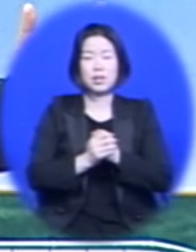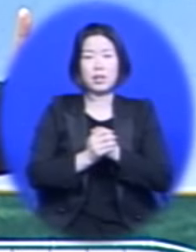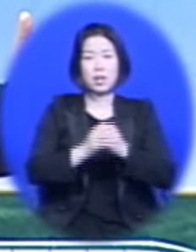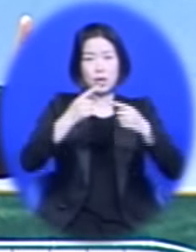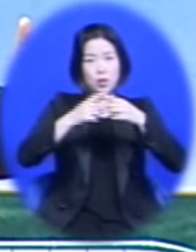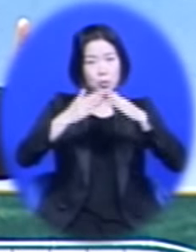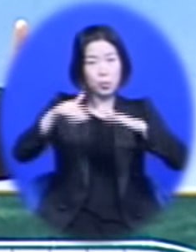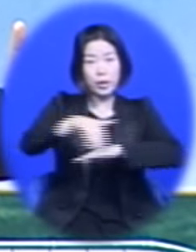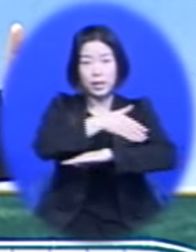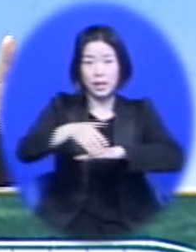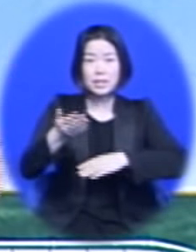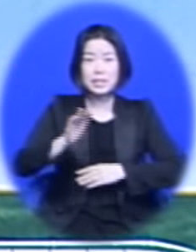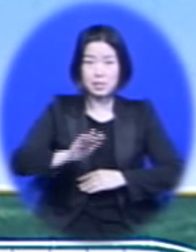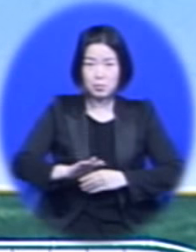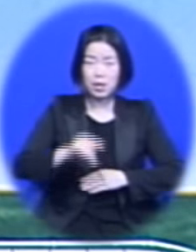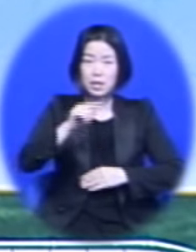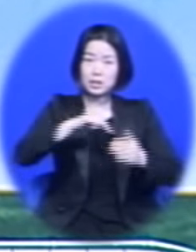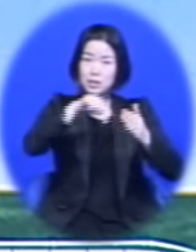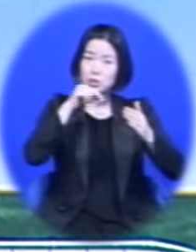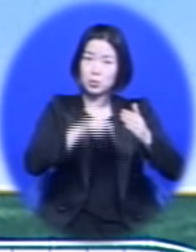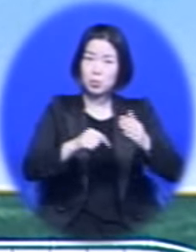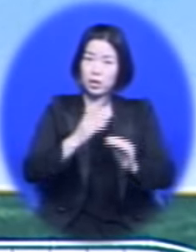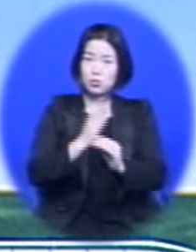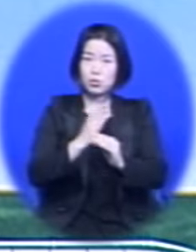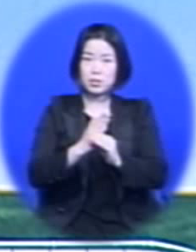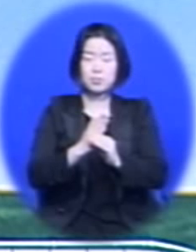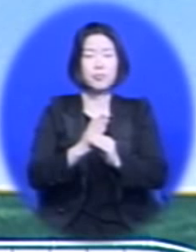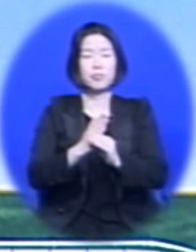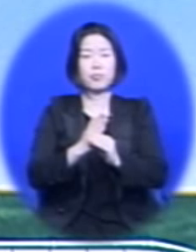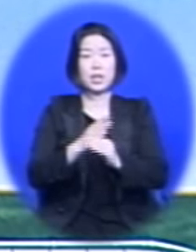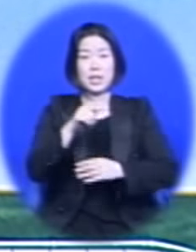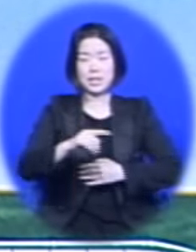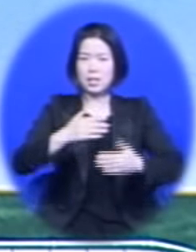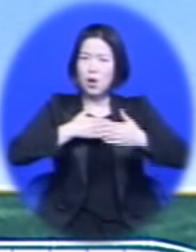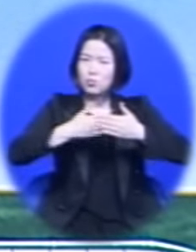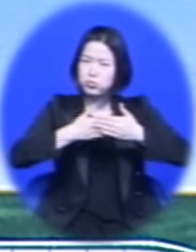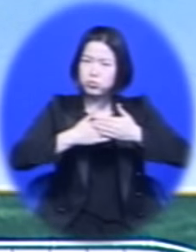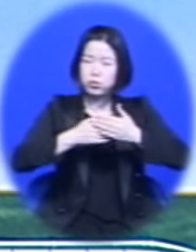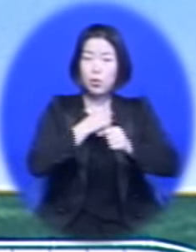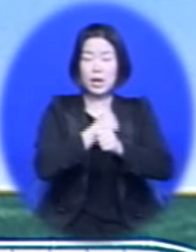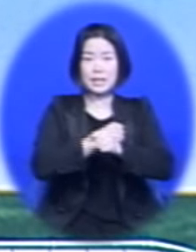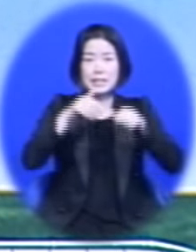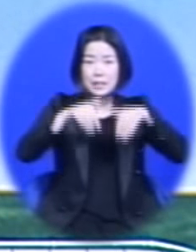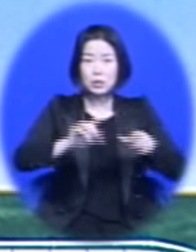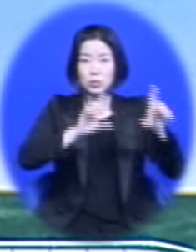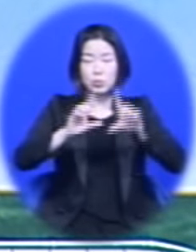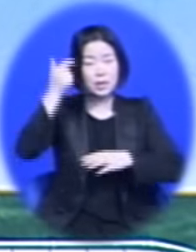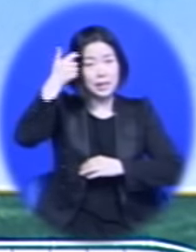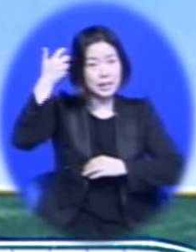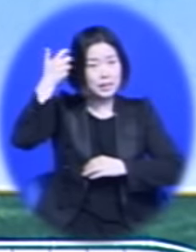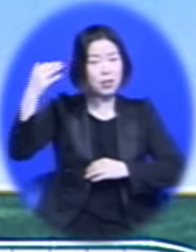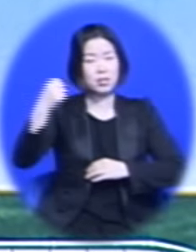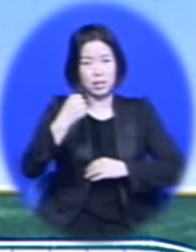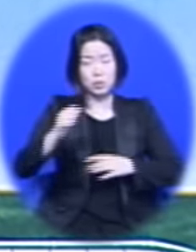교회는 다니면서도 그 속의 중심에는 이 무서워하는 종살이의 영을 가지고